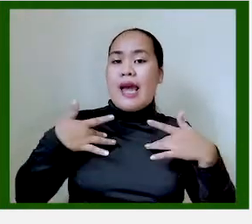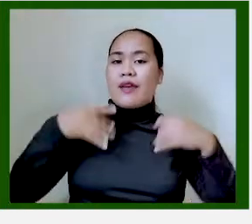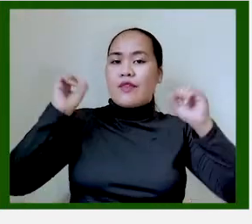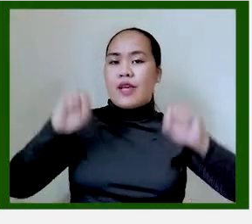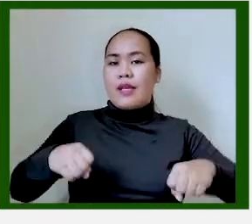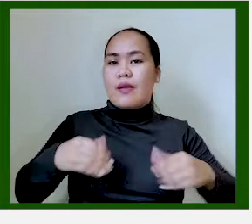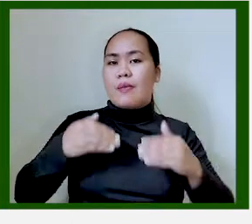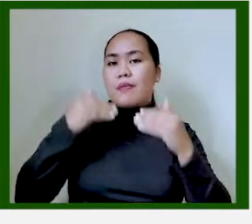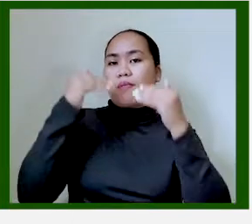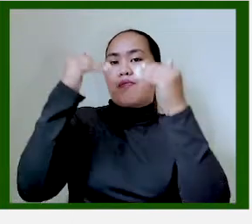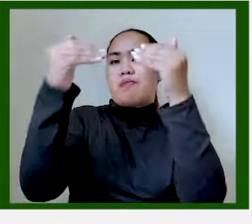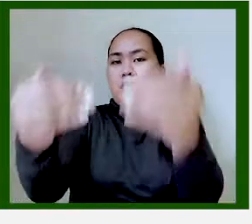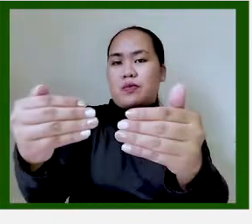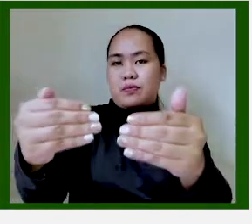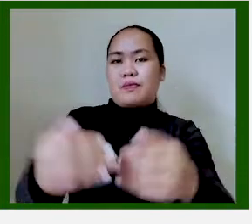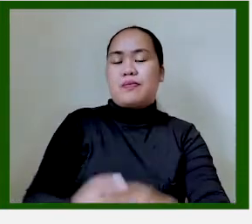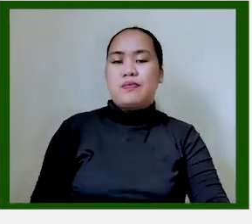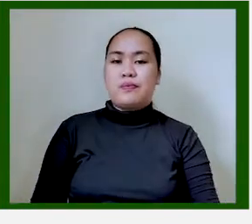on na rin.